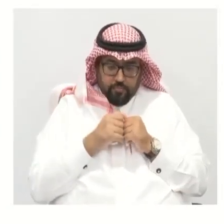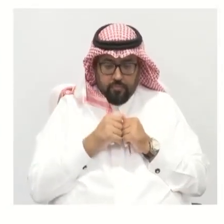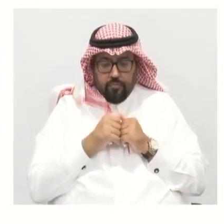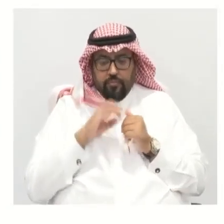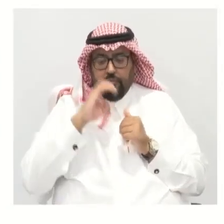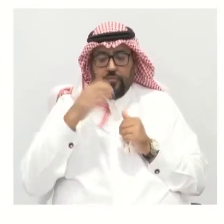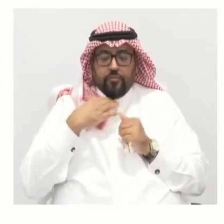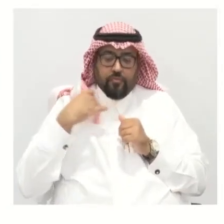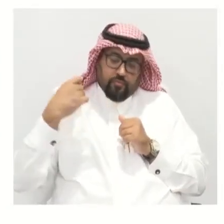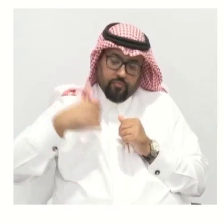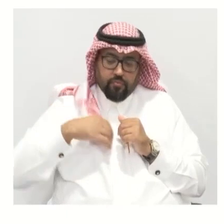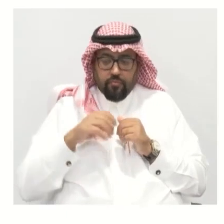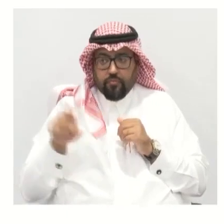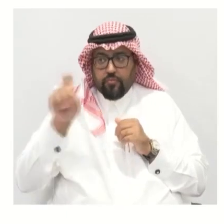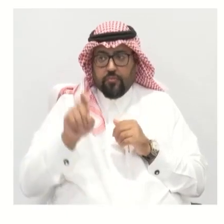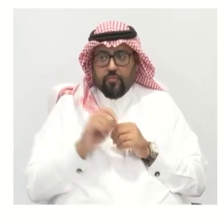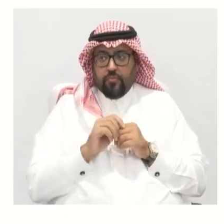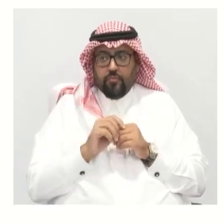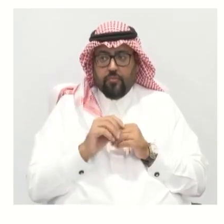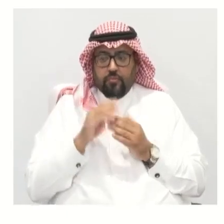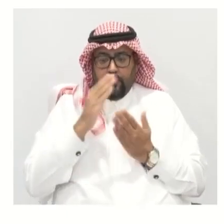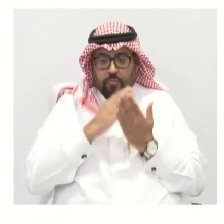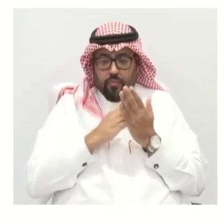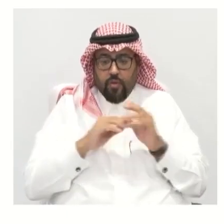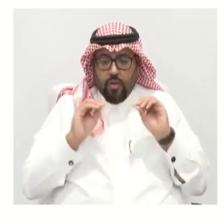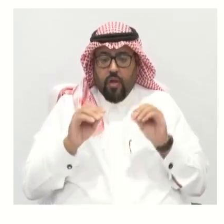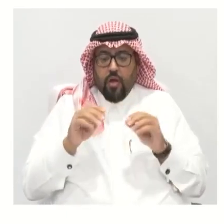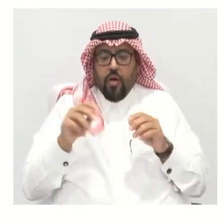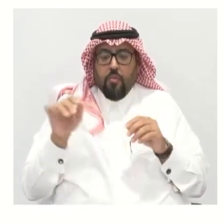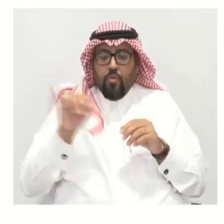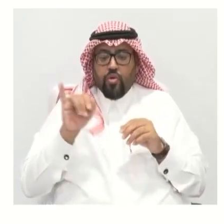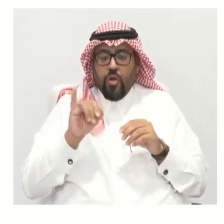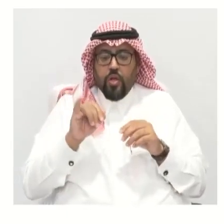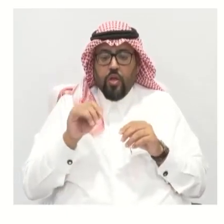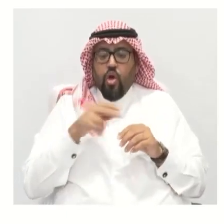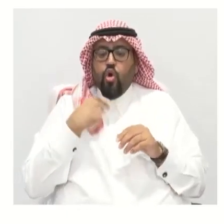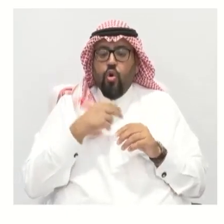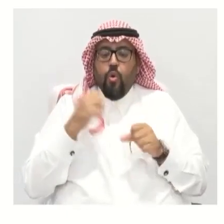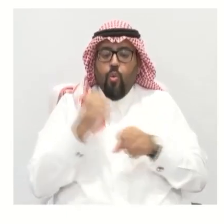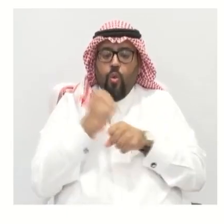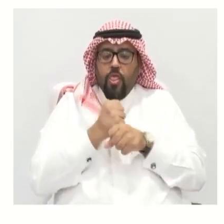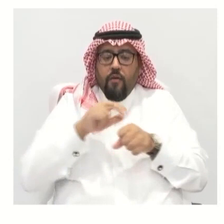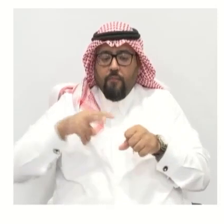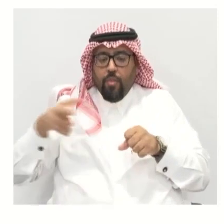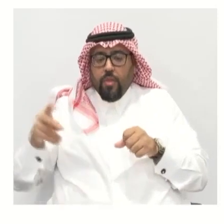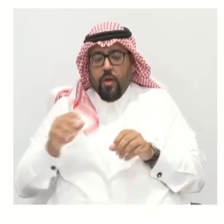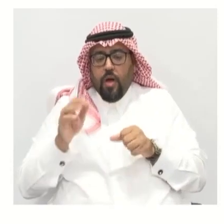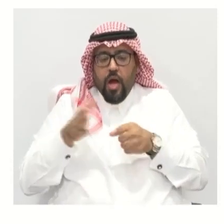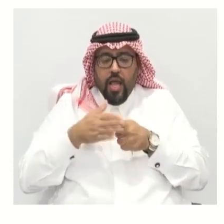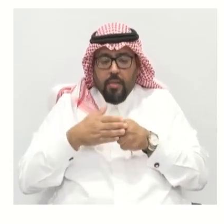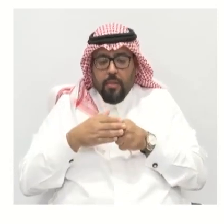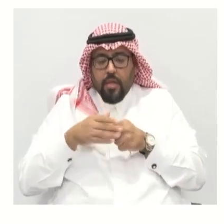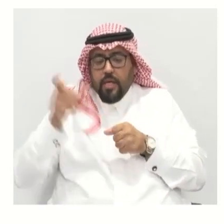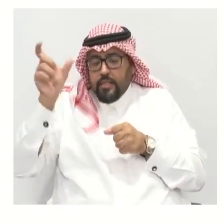رائعه لدي هنا سؤال تقوم مؤسسات الدوله بوظائف متعدده لخدمه